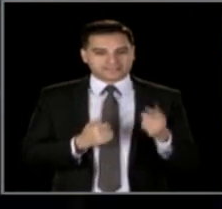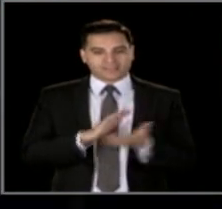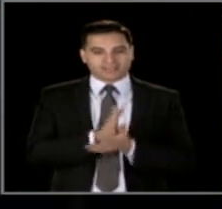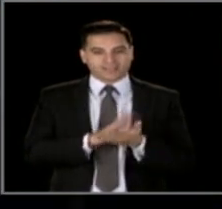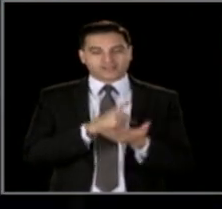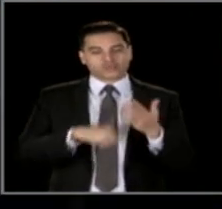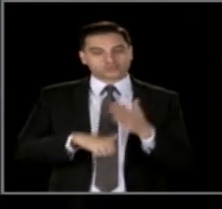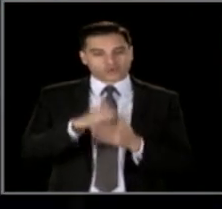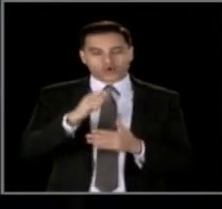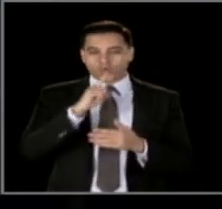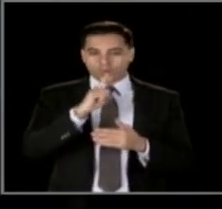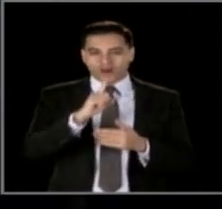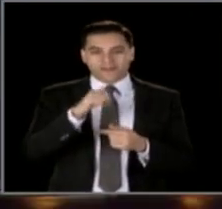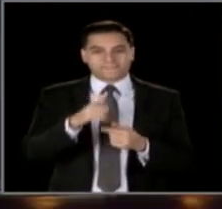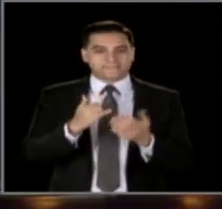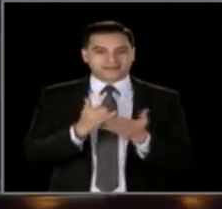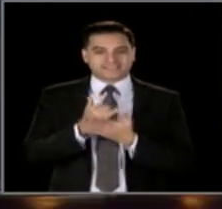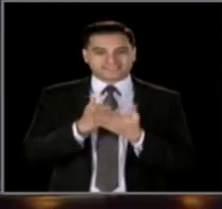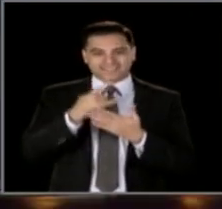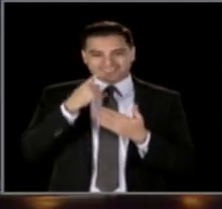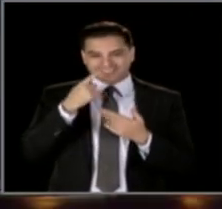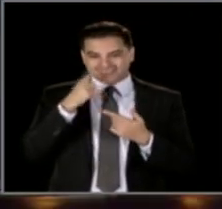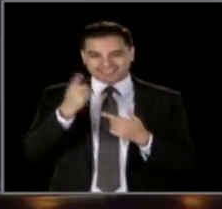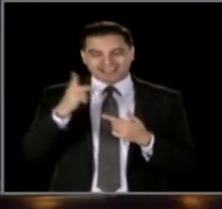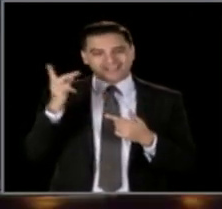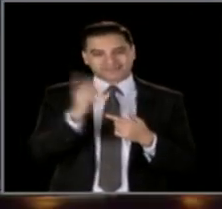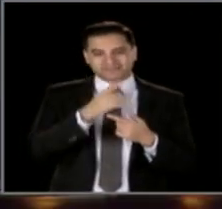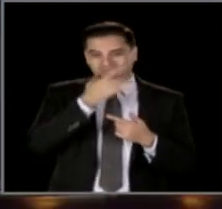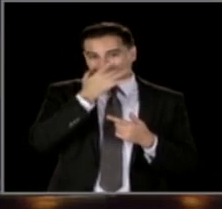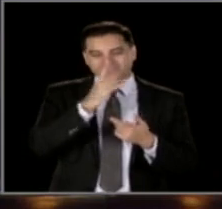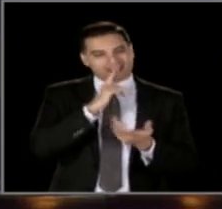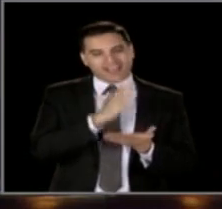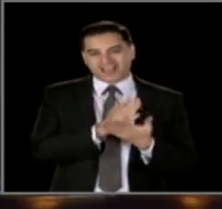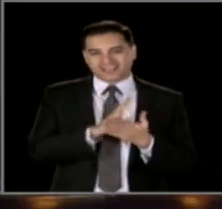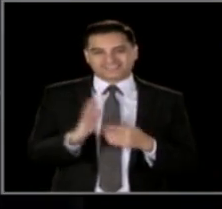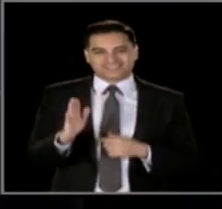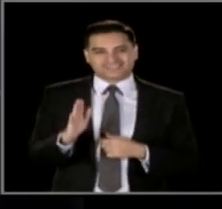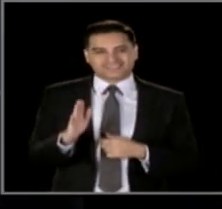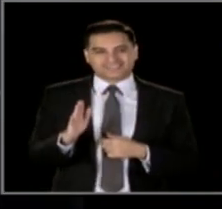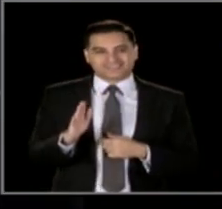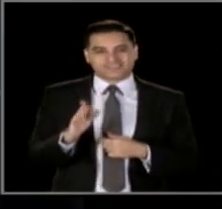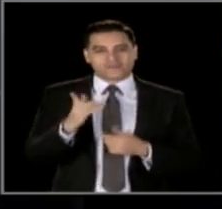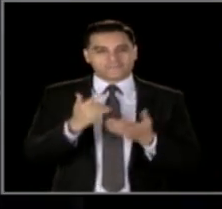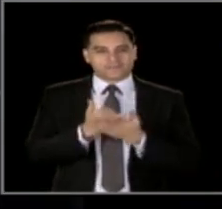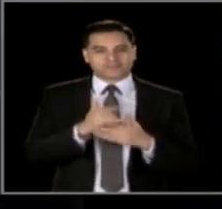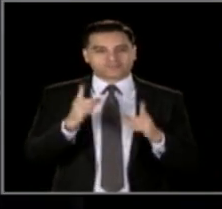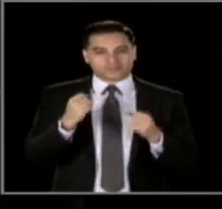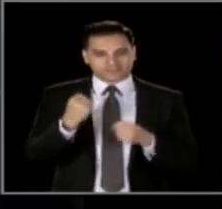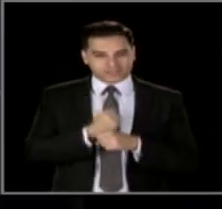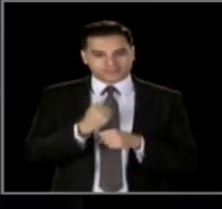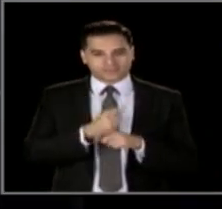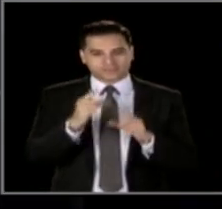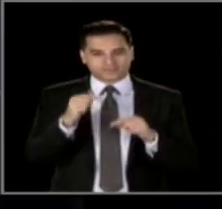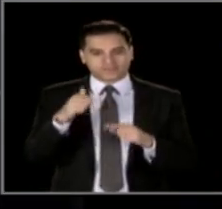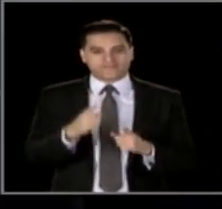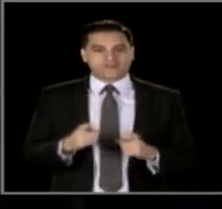كسبته ولكن النصر أحرجتكم، هي دي الحقيقة. هم مدرسة مجتهدة جدا وأدوا أداء جميل جدا